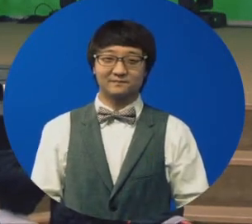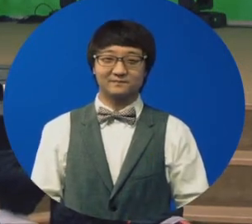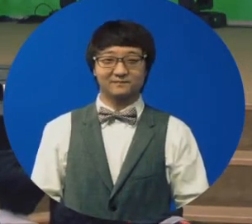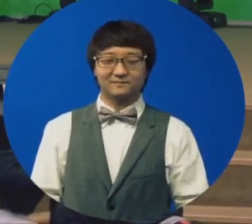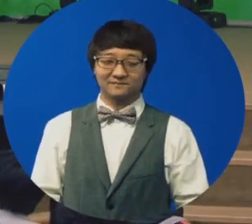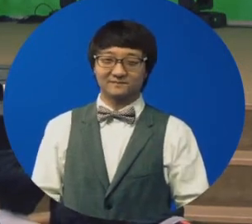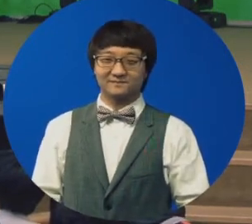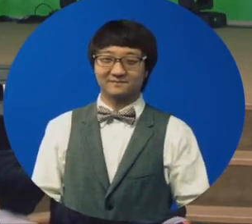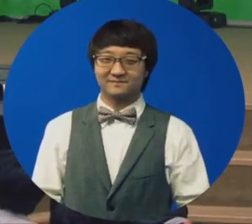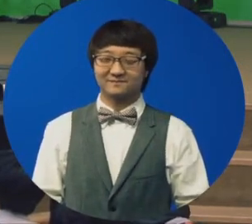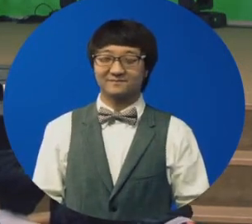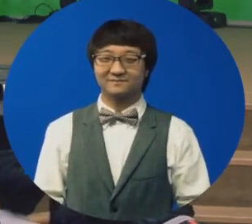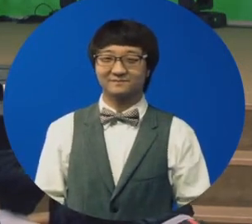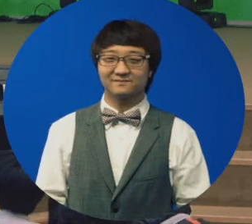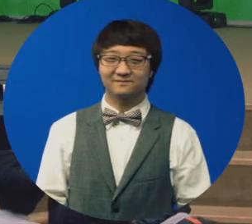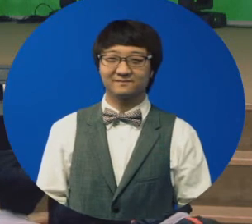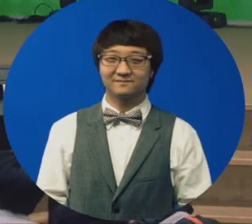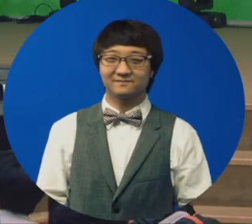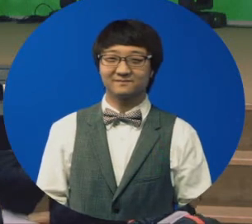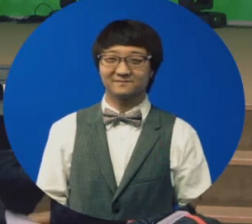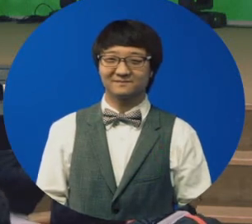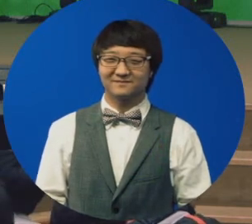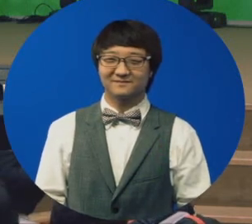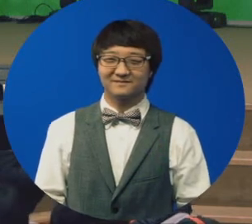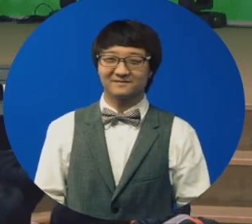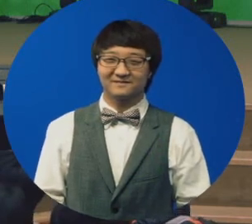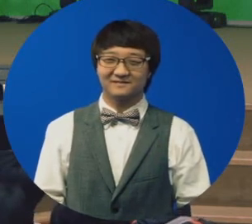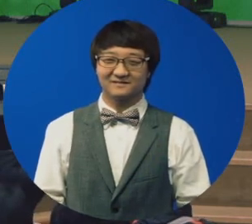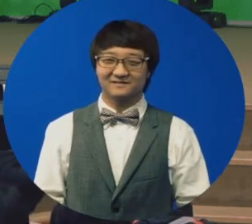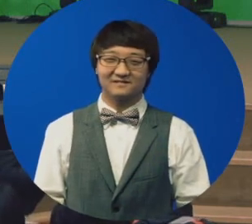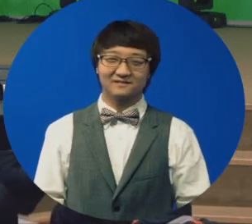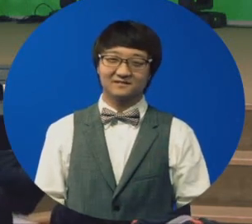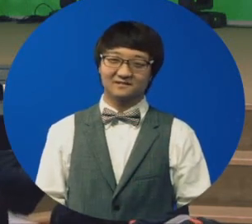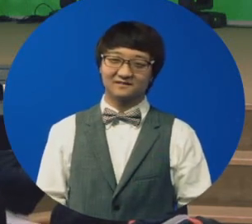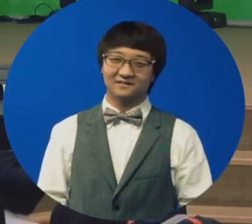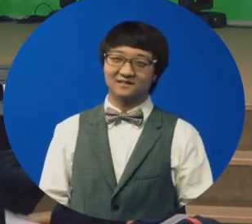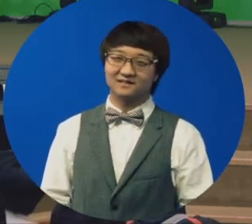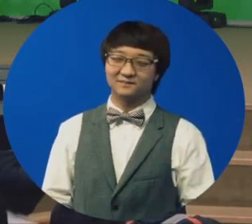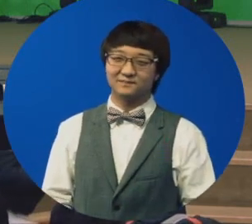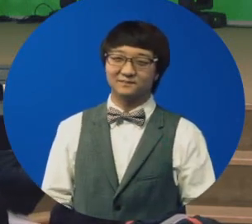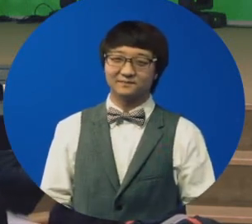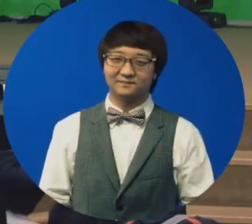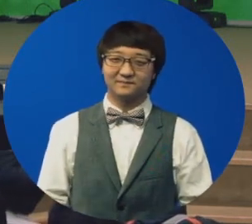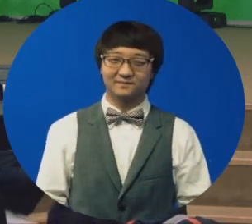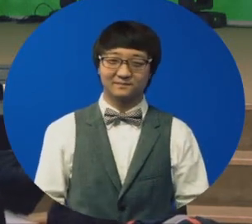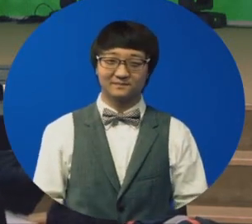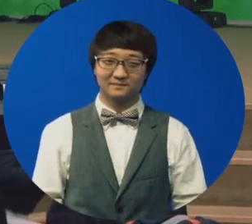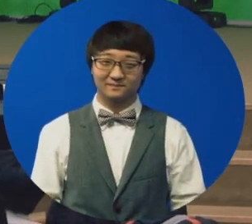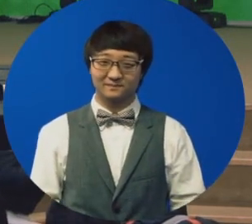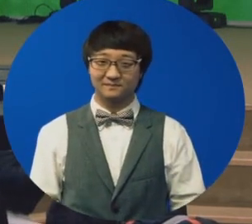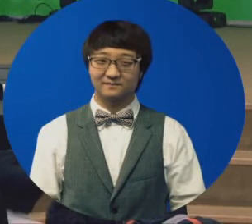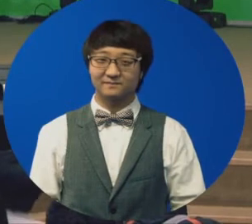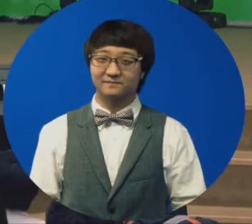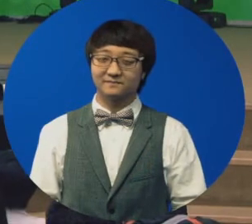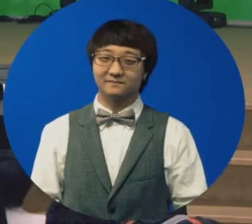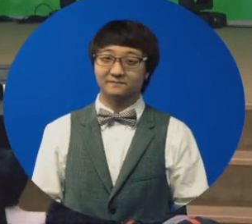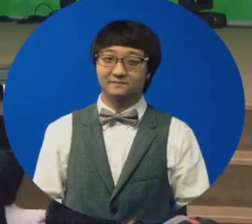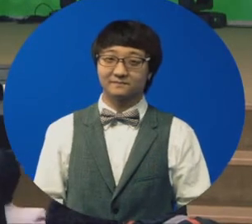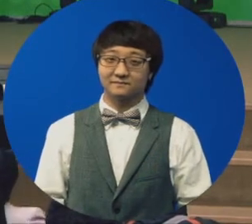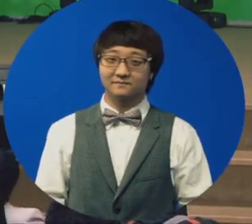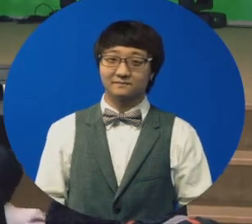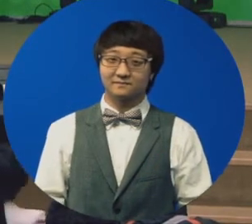마르면 주께서 이미 말씀하신 같이 내 손으로 이스라엘을 구원하실 줄을 내가 알겠나이다 하였더니